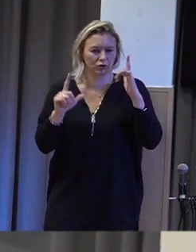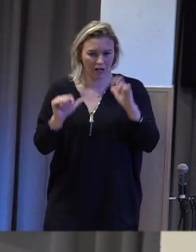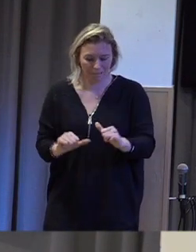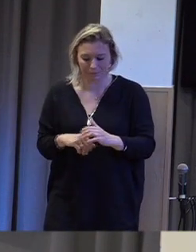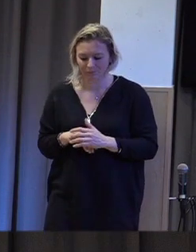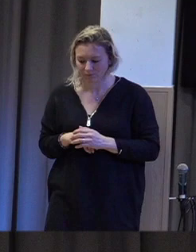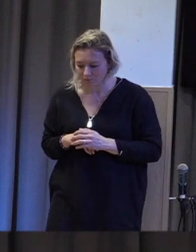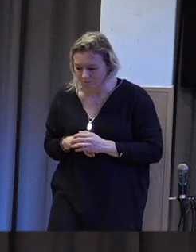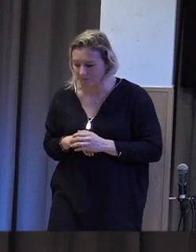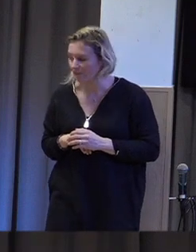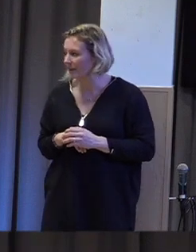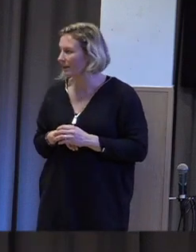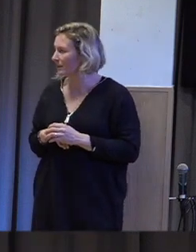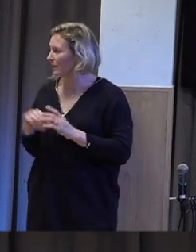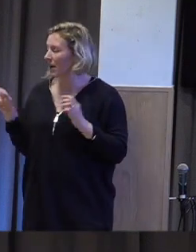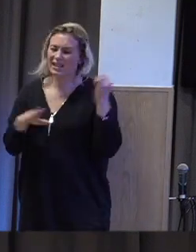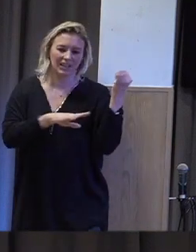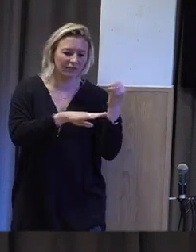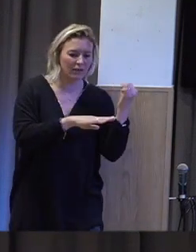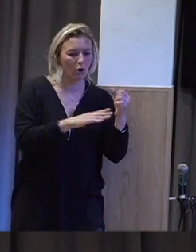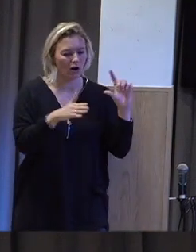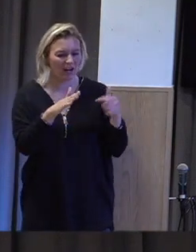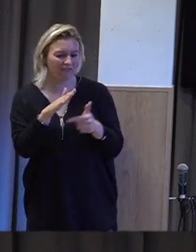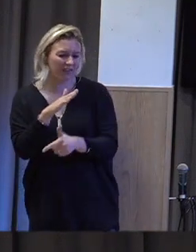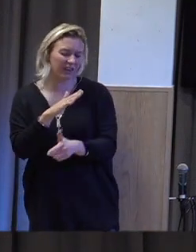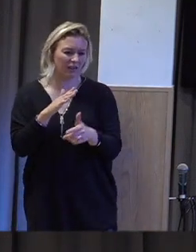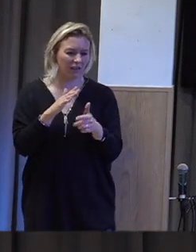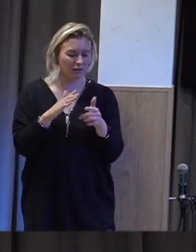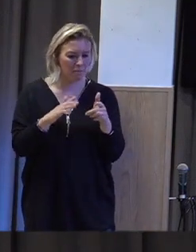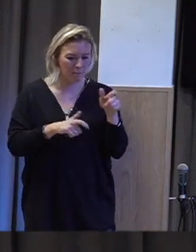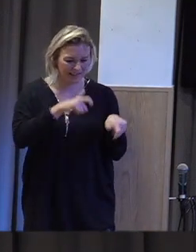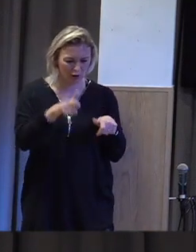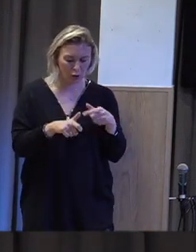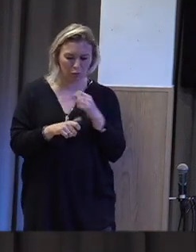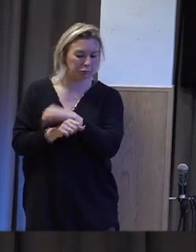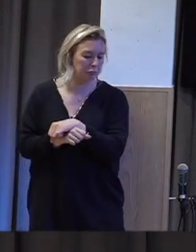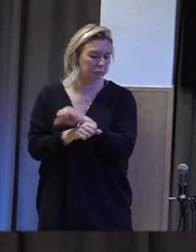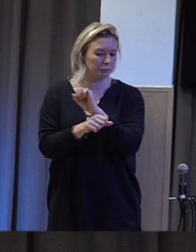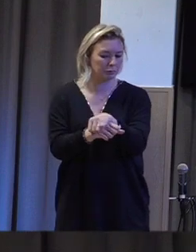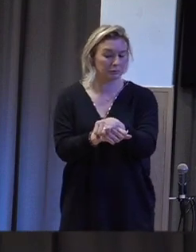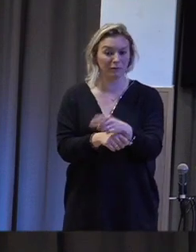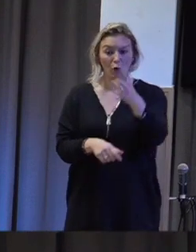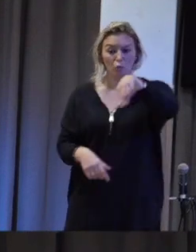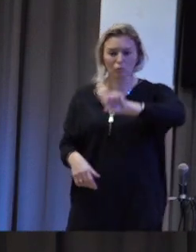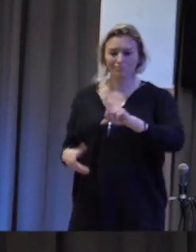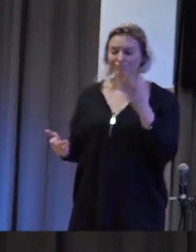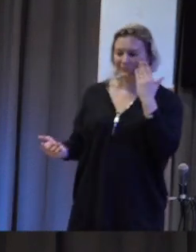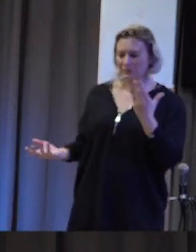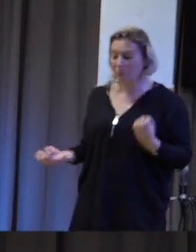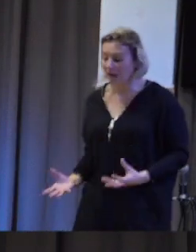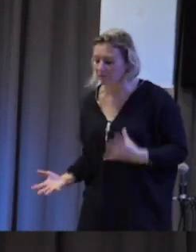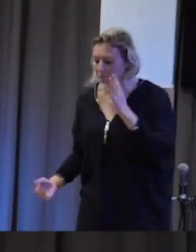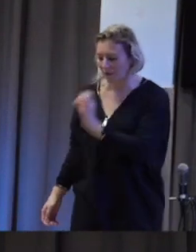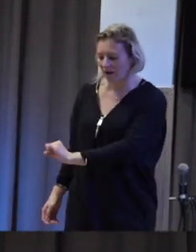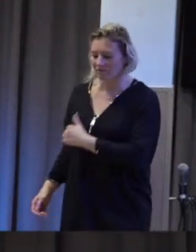passèrent outre. Pourquoi nous passons outre quand nous croisons les gens blessés? Pourquoi quelquefois